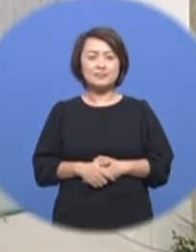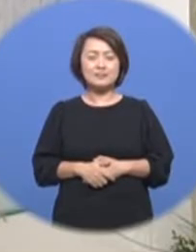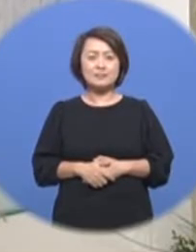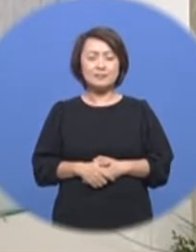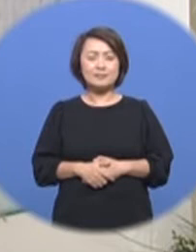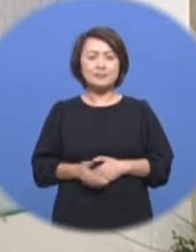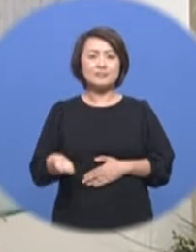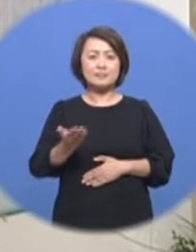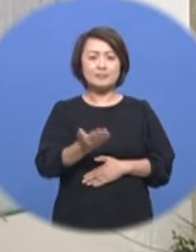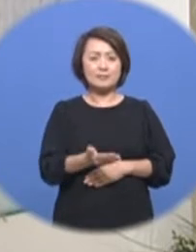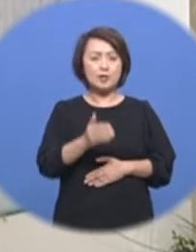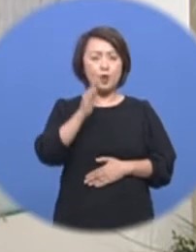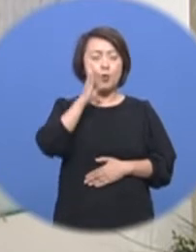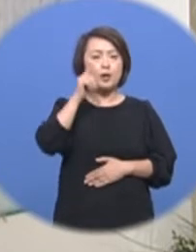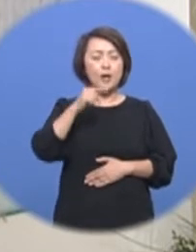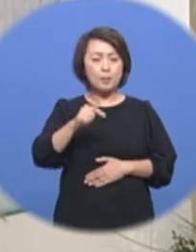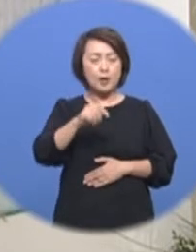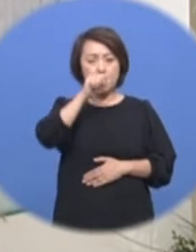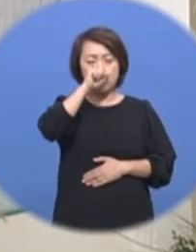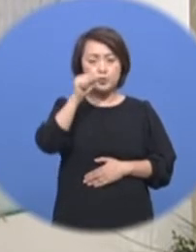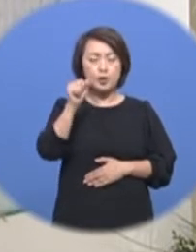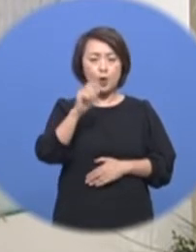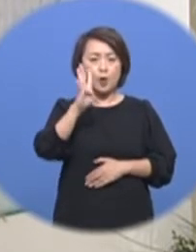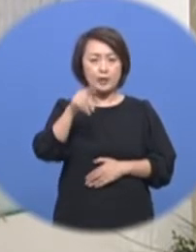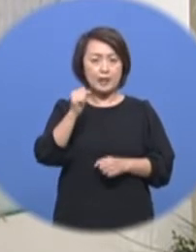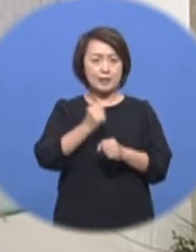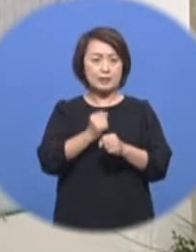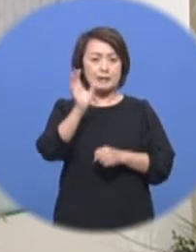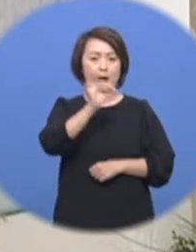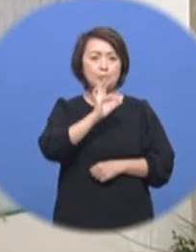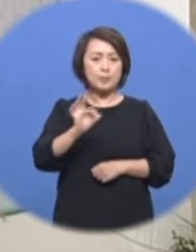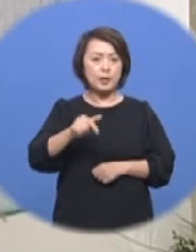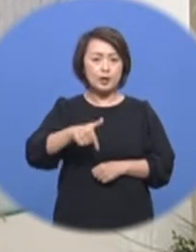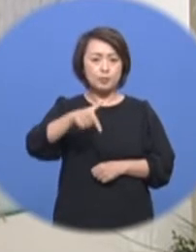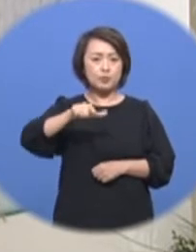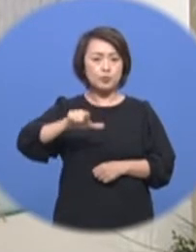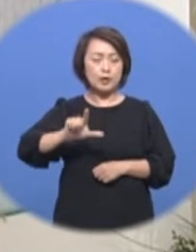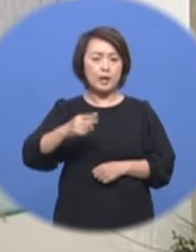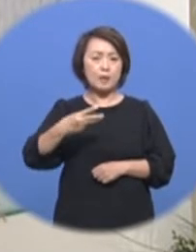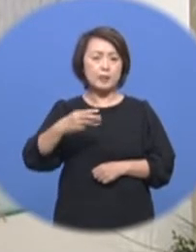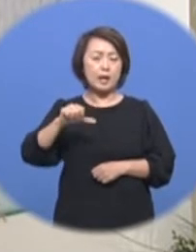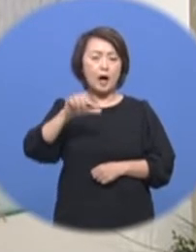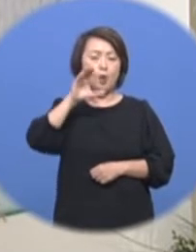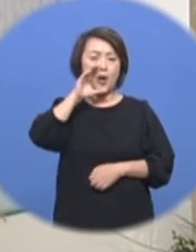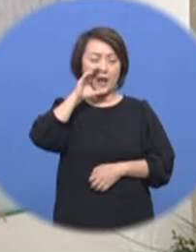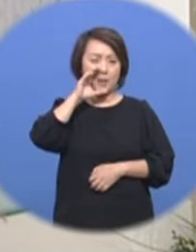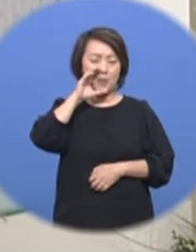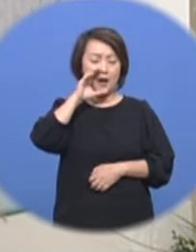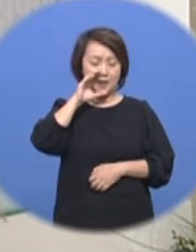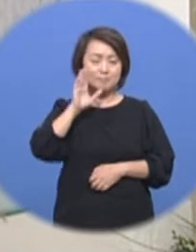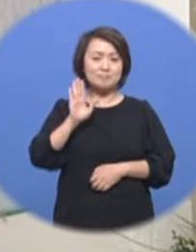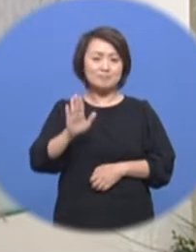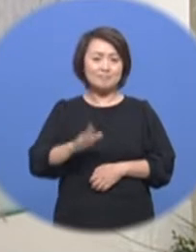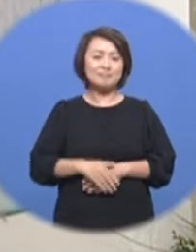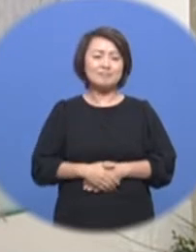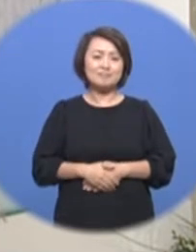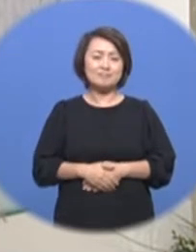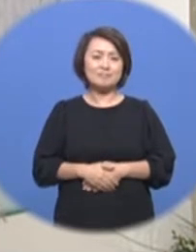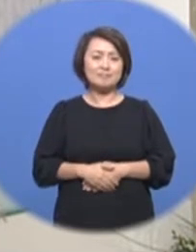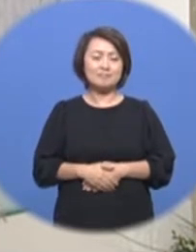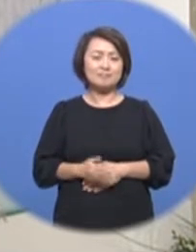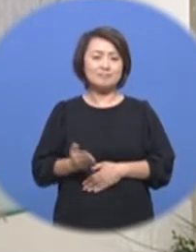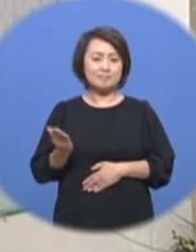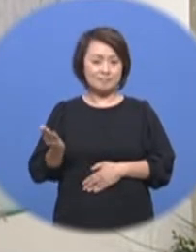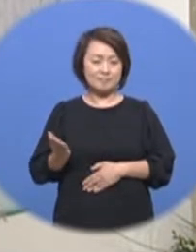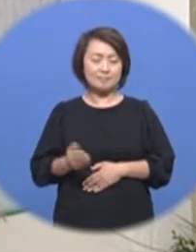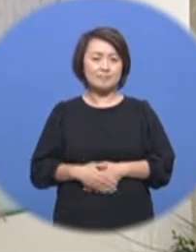続いては和歌山県優良県産品プレミア和歌山を紹介するプレミア和歌山のコーナーです。プレミア和